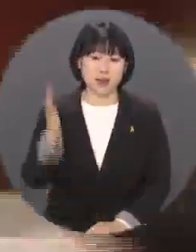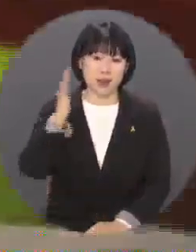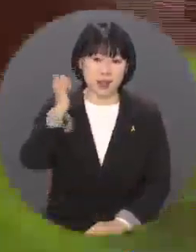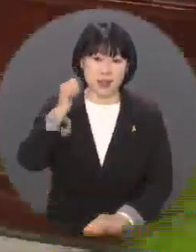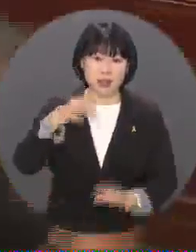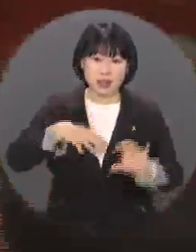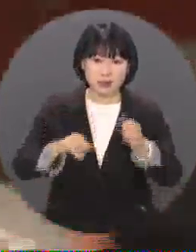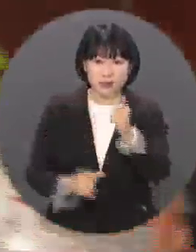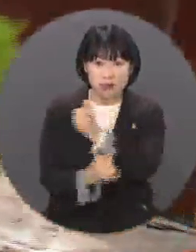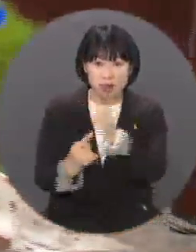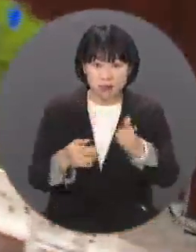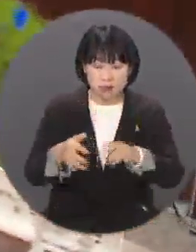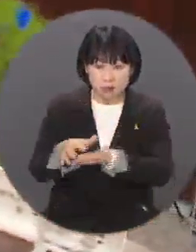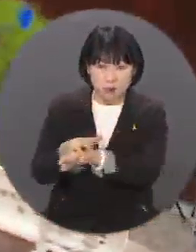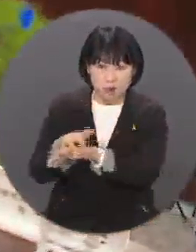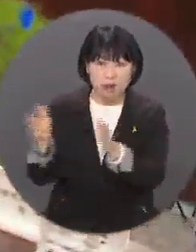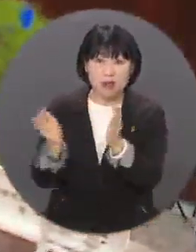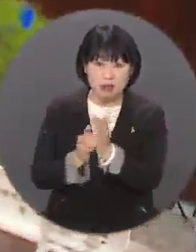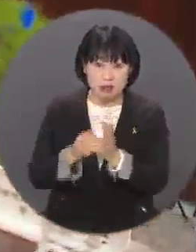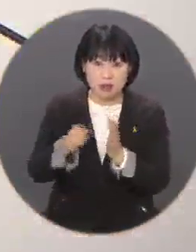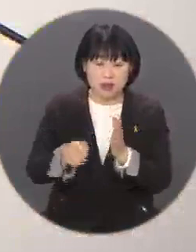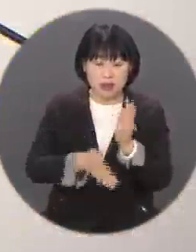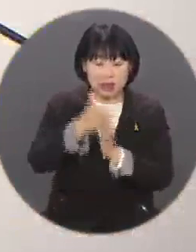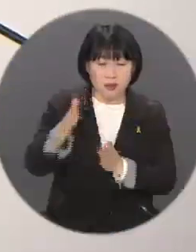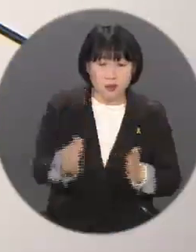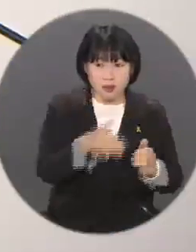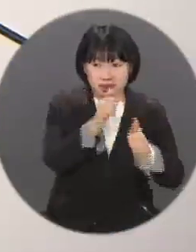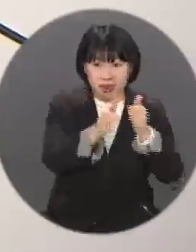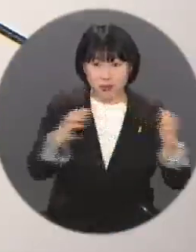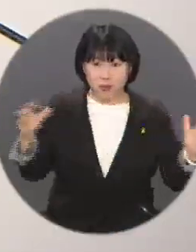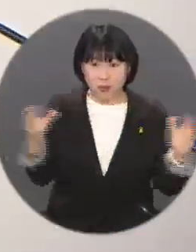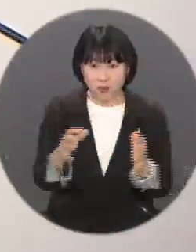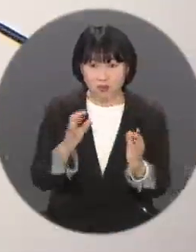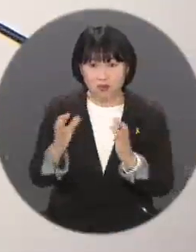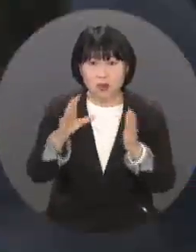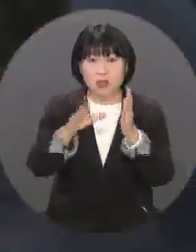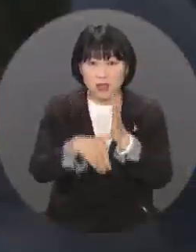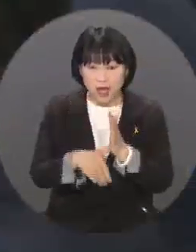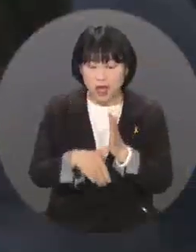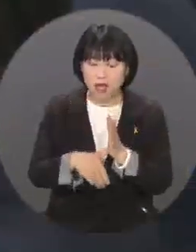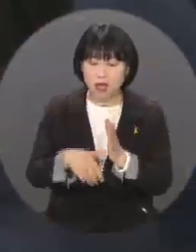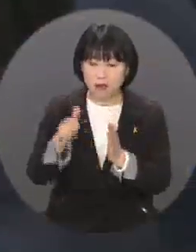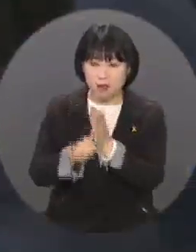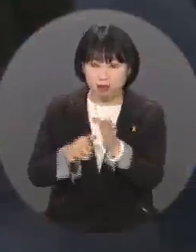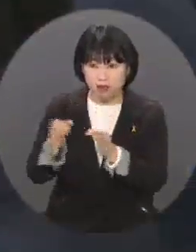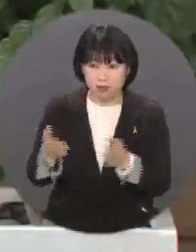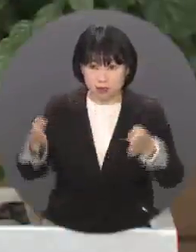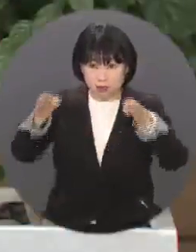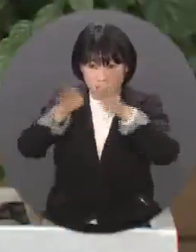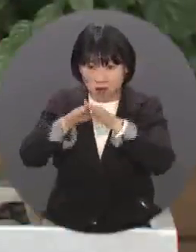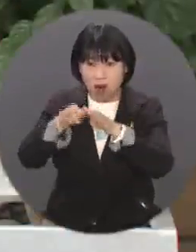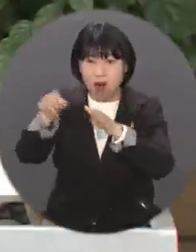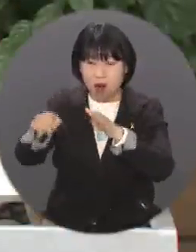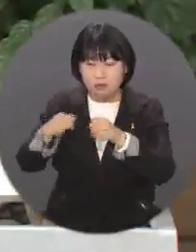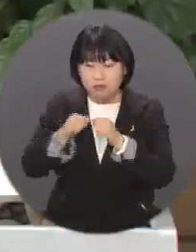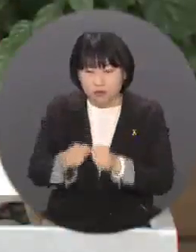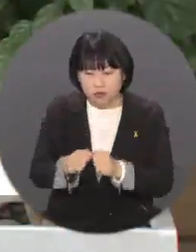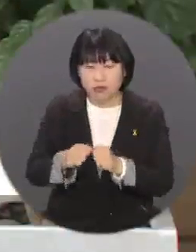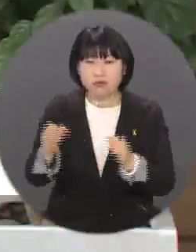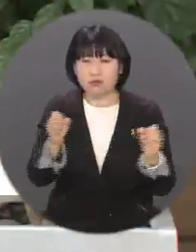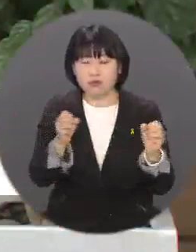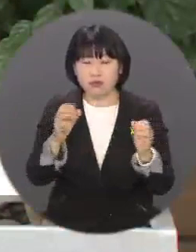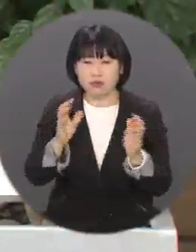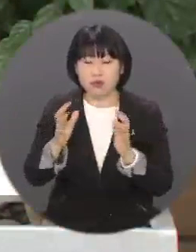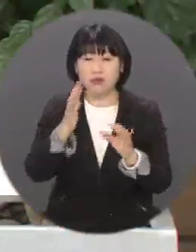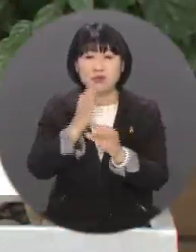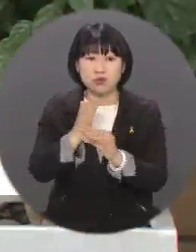대통령직 인수위원회가 꾸려지고 시도지사 간담회를 통해 쇼핑몰 공약은 좀 더 구체적으로 논의되고 있습니다. 쇼핑몰은 국정과제에 들어가게